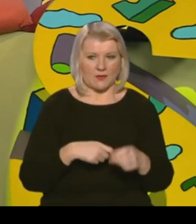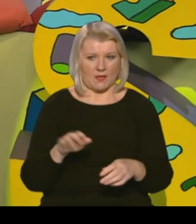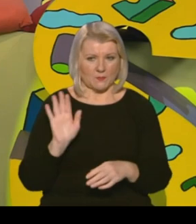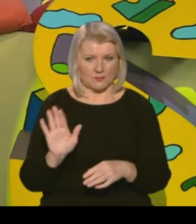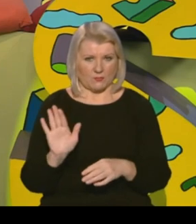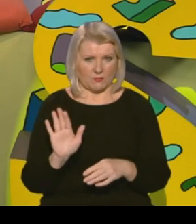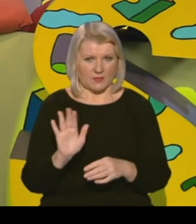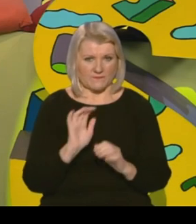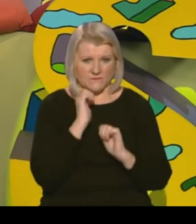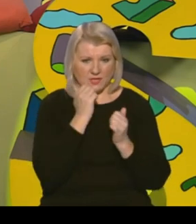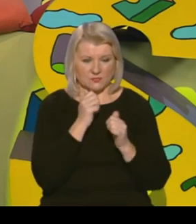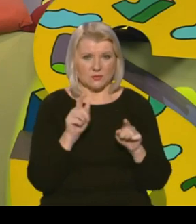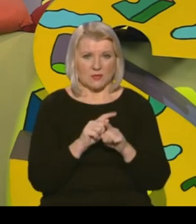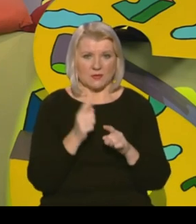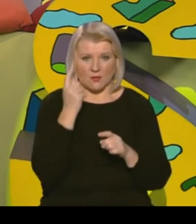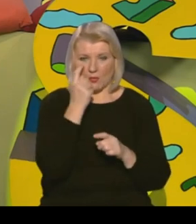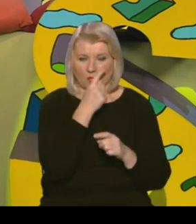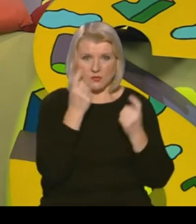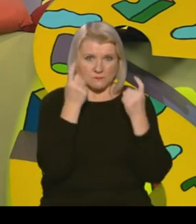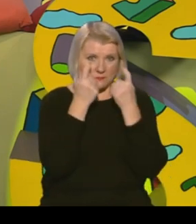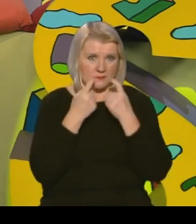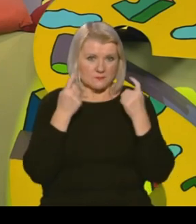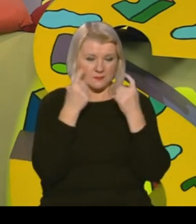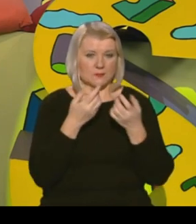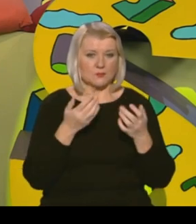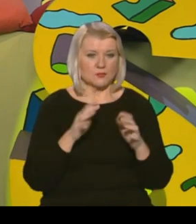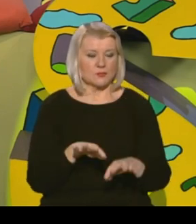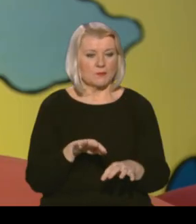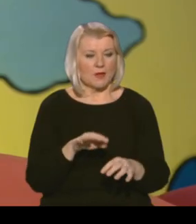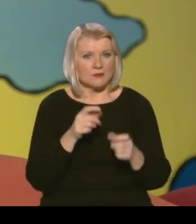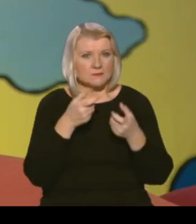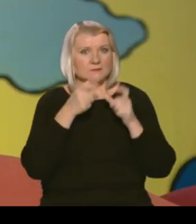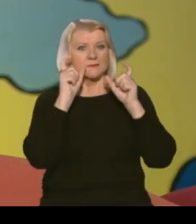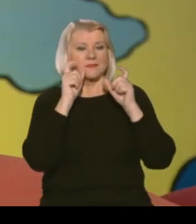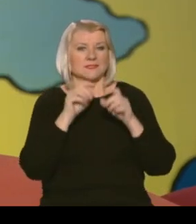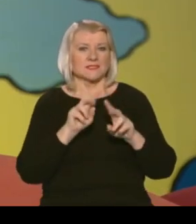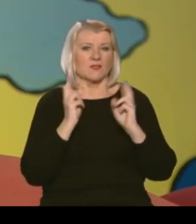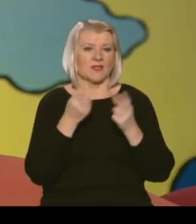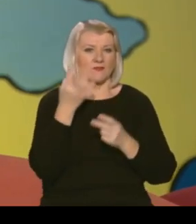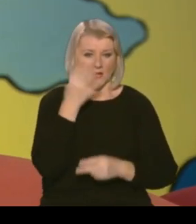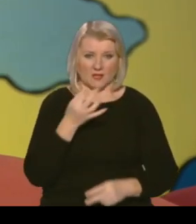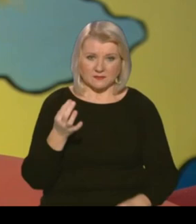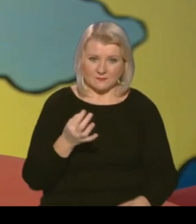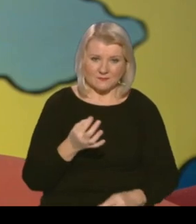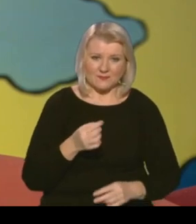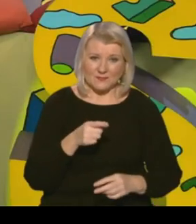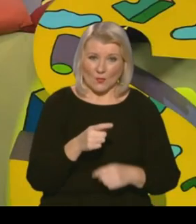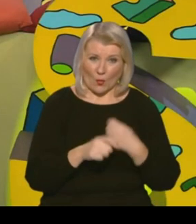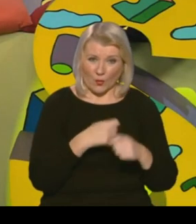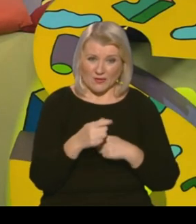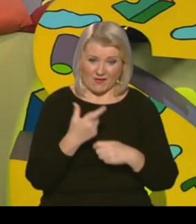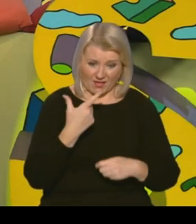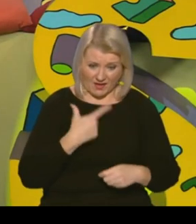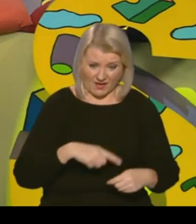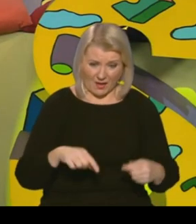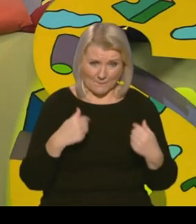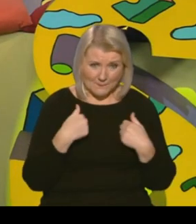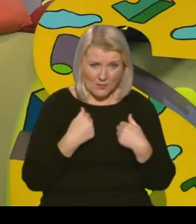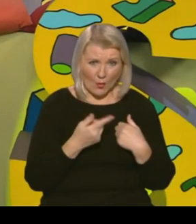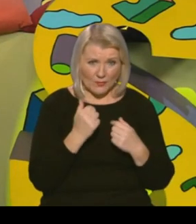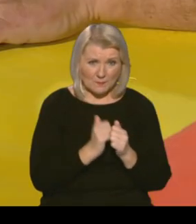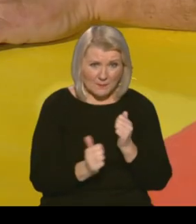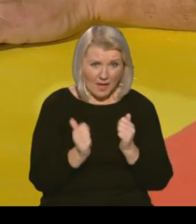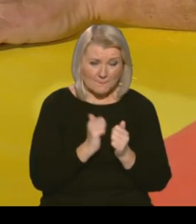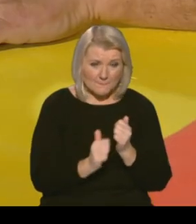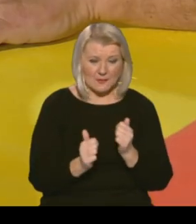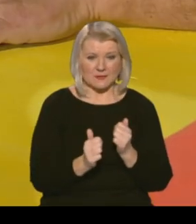očička, jak jsou vykulená, když vidí nějaký můj světový vynález. Cože, ty budeš vyrábět mě? Vyrábět mě z papíru?